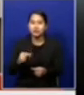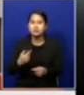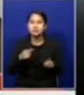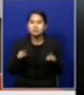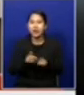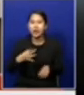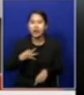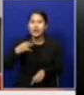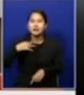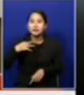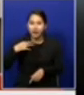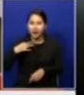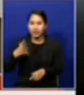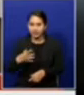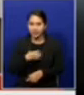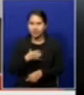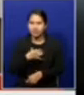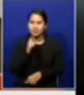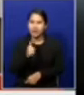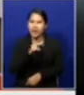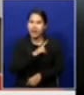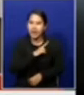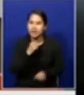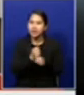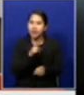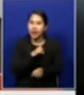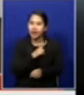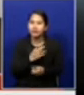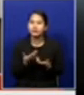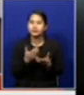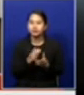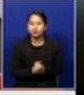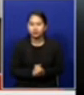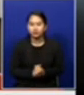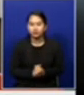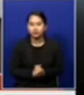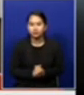าท่านไปเองท่านทำเองนะครับ